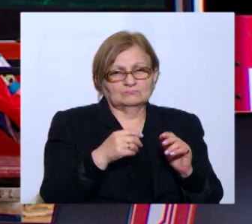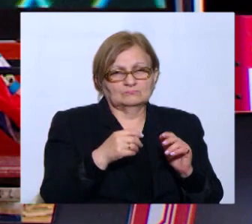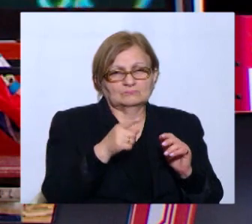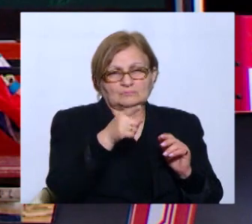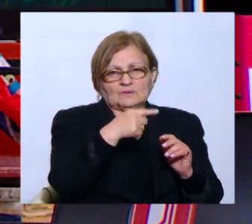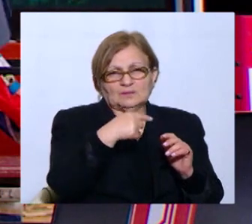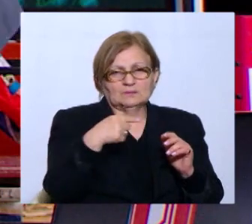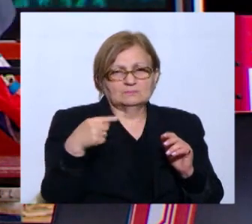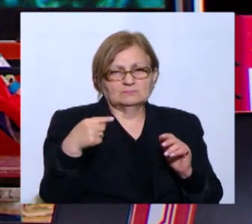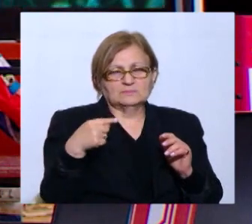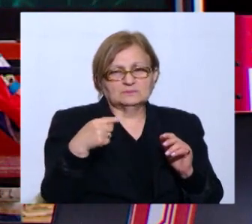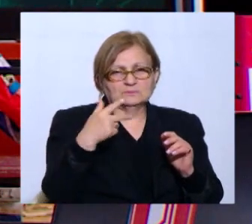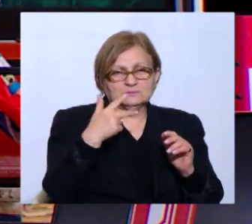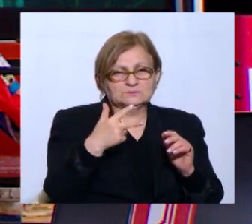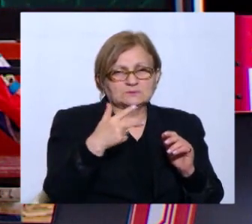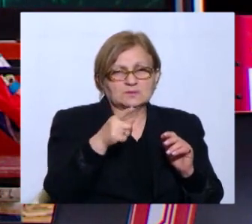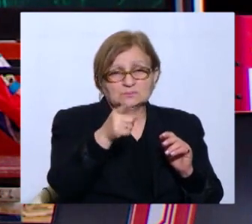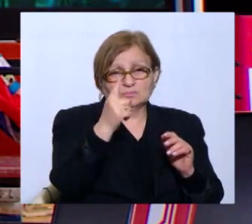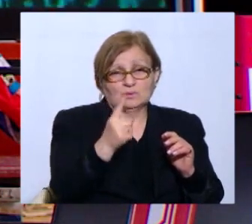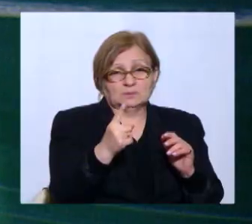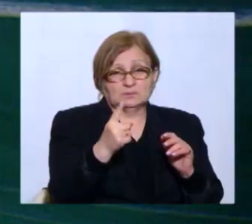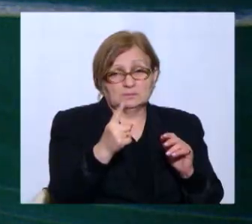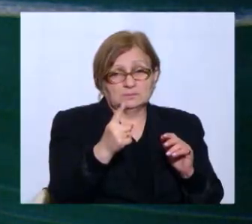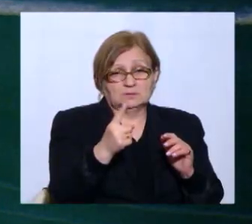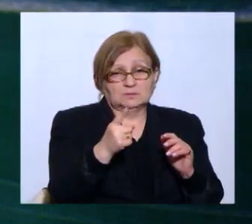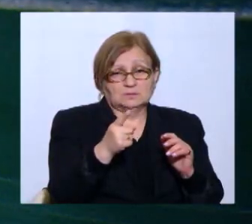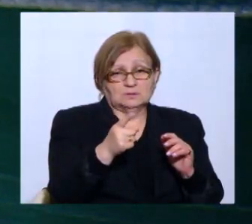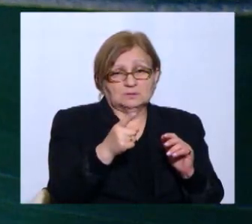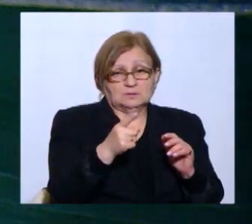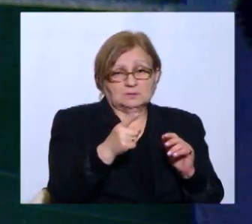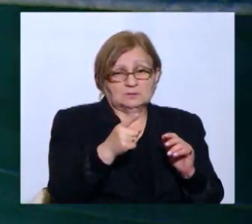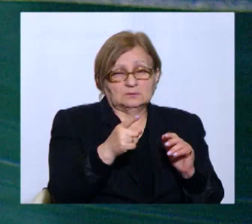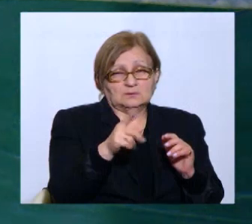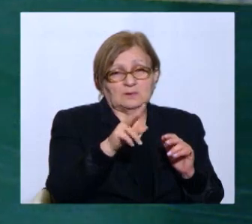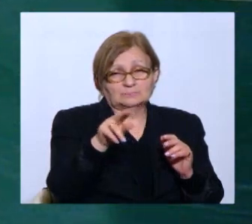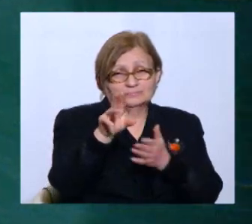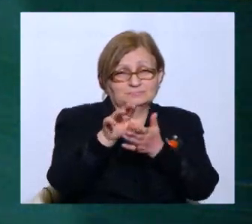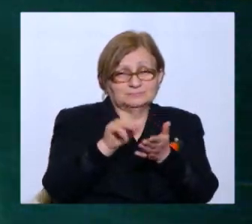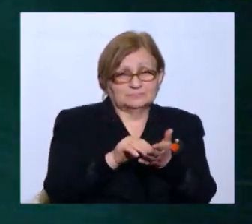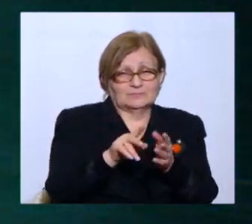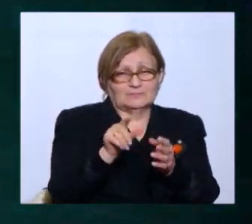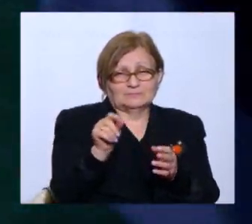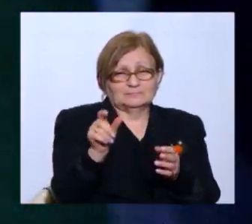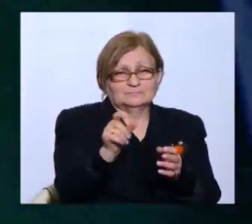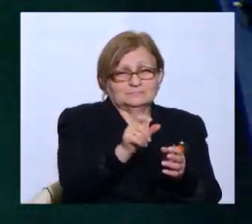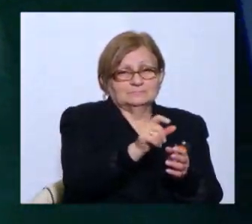გვაქვს -3-ისთვის 1 მერვედი. ეს თუ არის 1-იანი, მოდით აქაც შესაბამისად დავყოთ თანაბარ